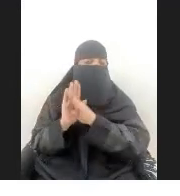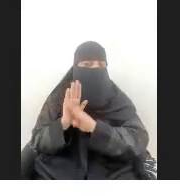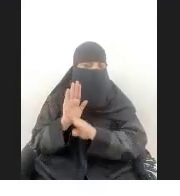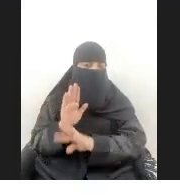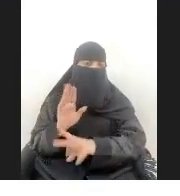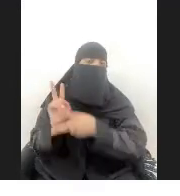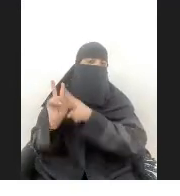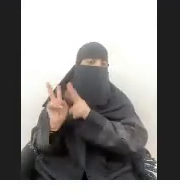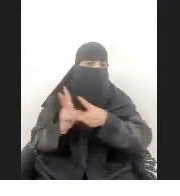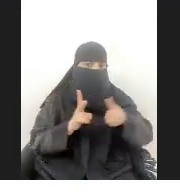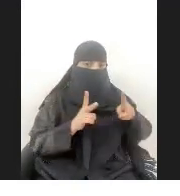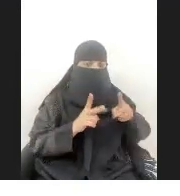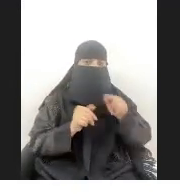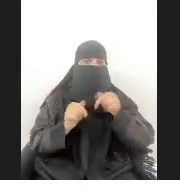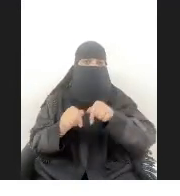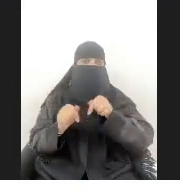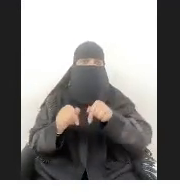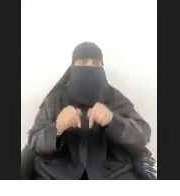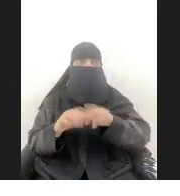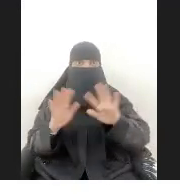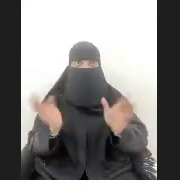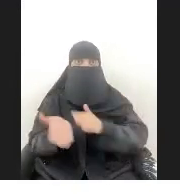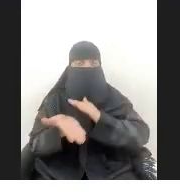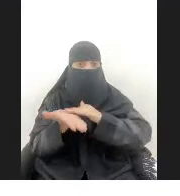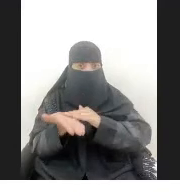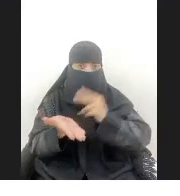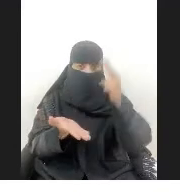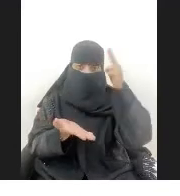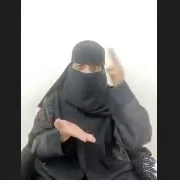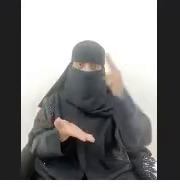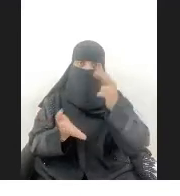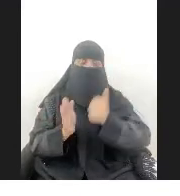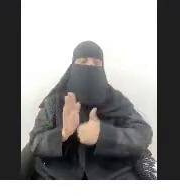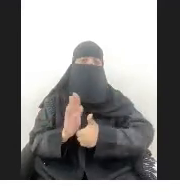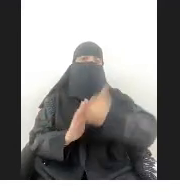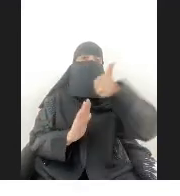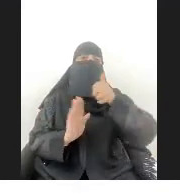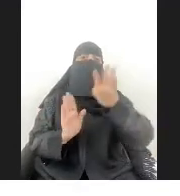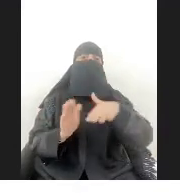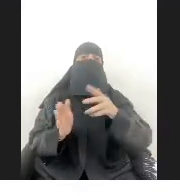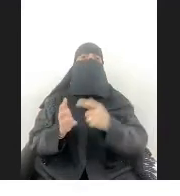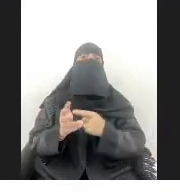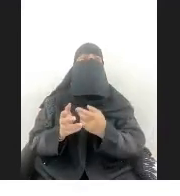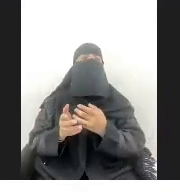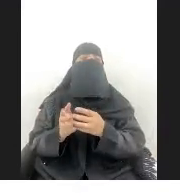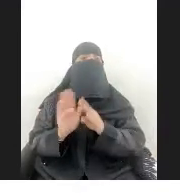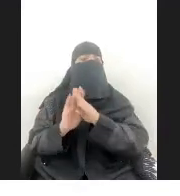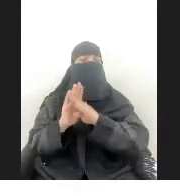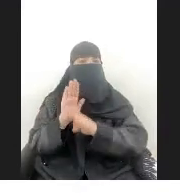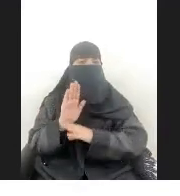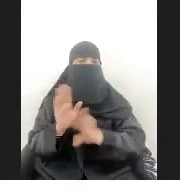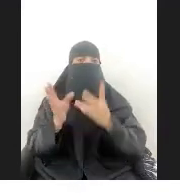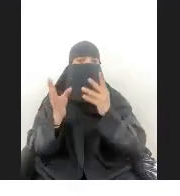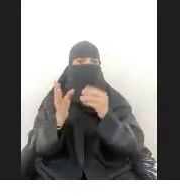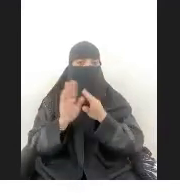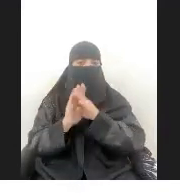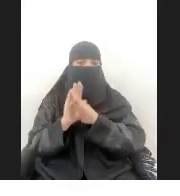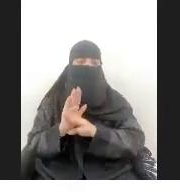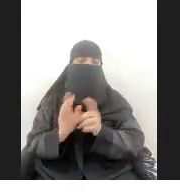إحنا وطنيين رواد في المنصات التعليمية الوطنية، فالمجامعات لديها أنظمة تعليمية مثل البلاك